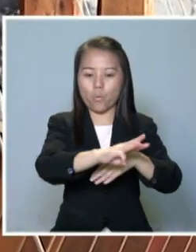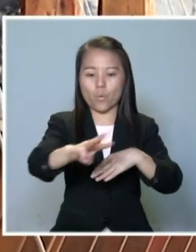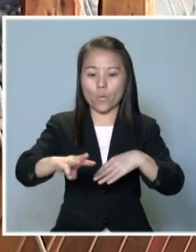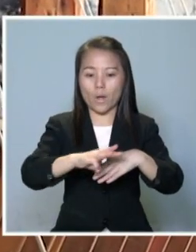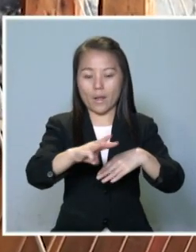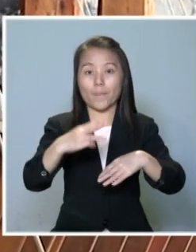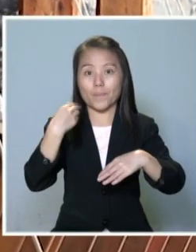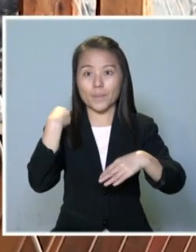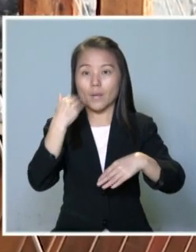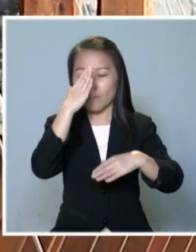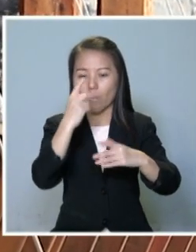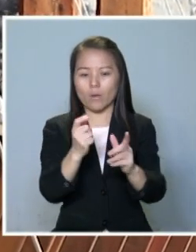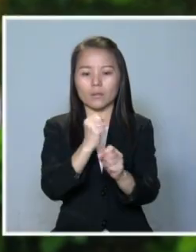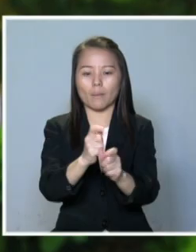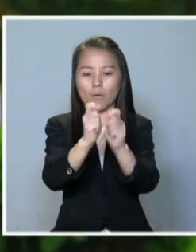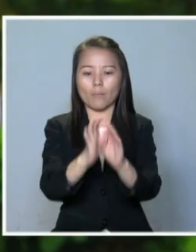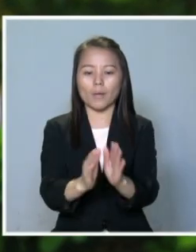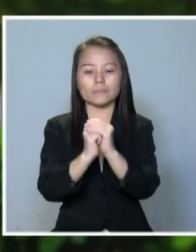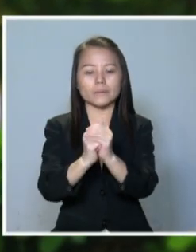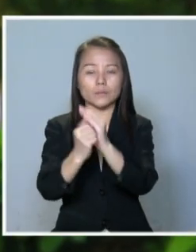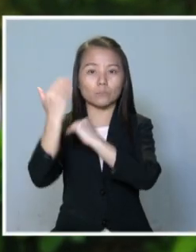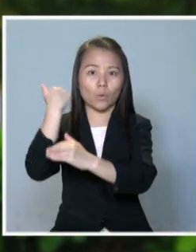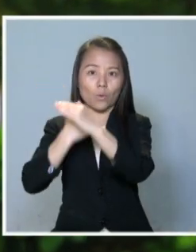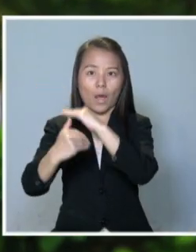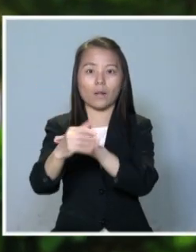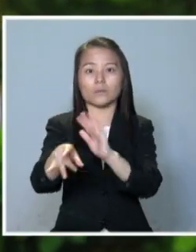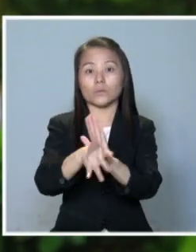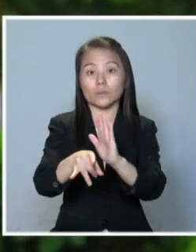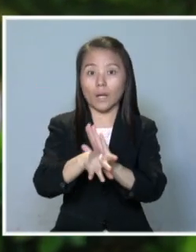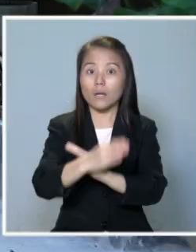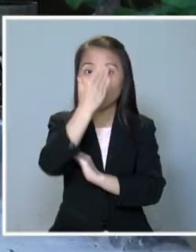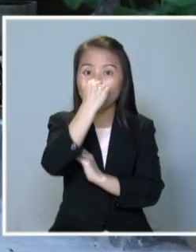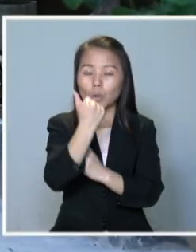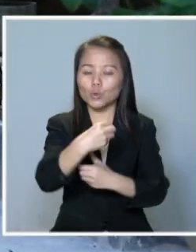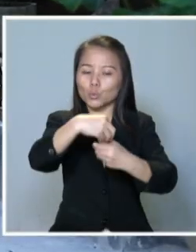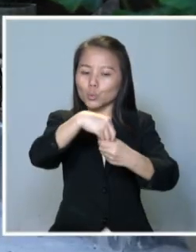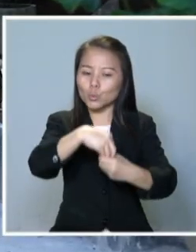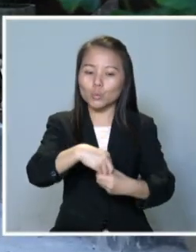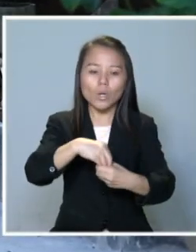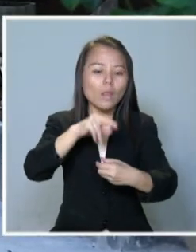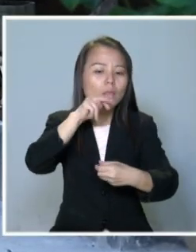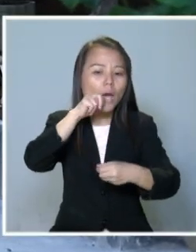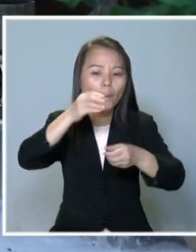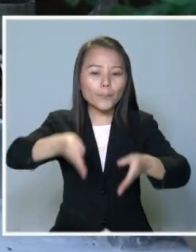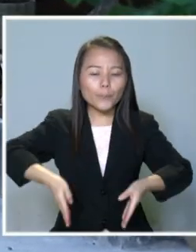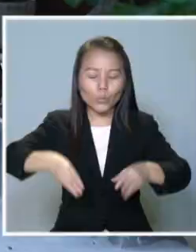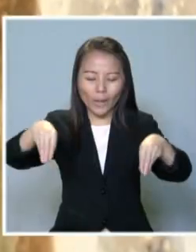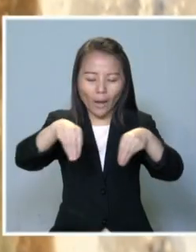ซึ่งถือว่าเป็นสถาปัตยกรรมแบบจีนโบราณหลังสุดท้ายที่ยังคงอยู่ริมแม่น้ำเจ้าพระย